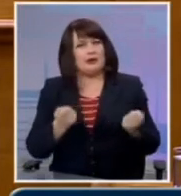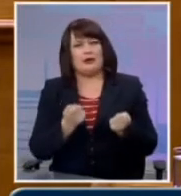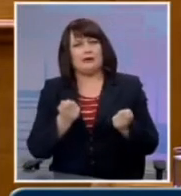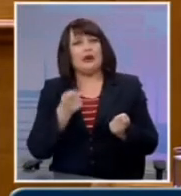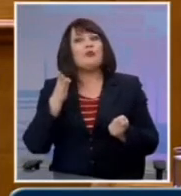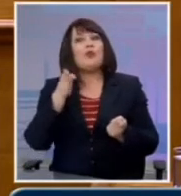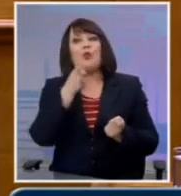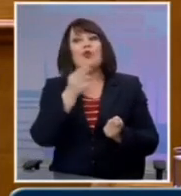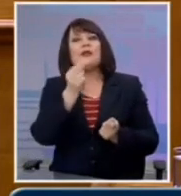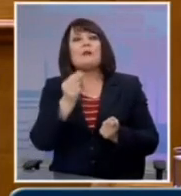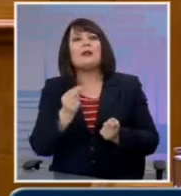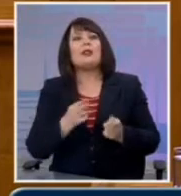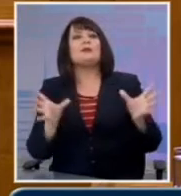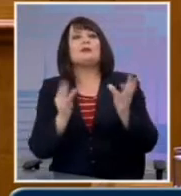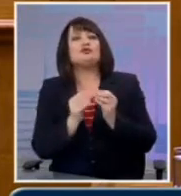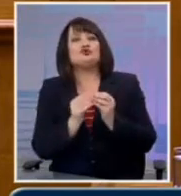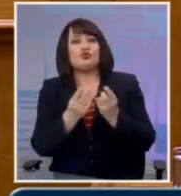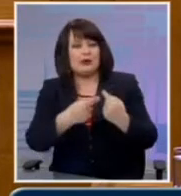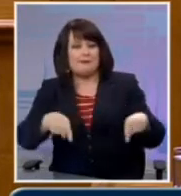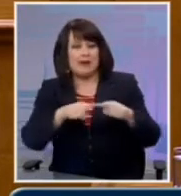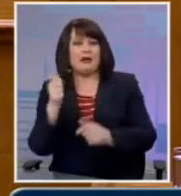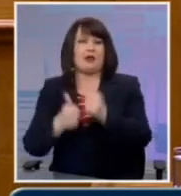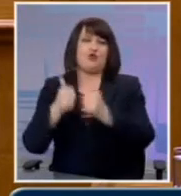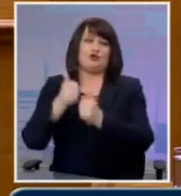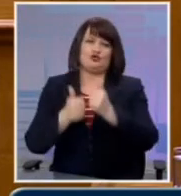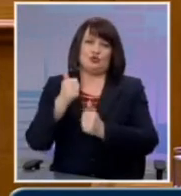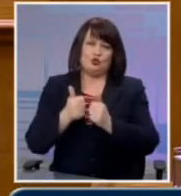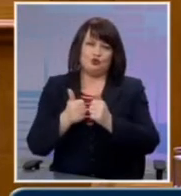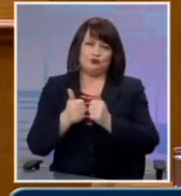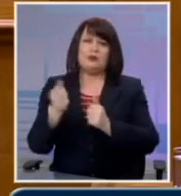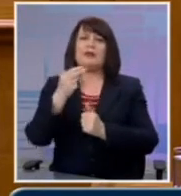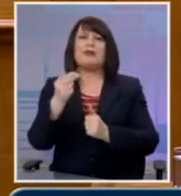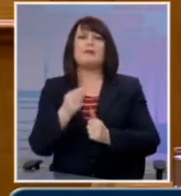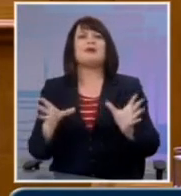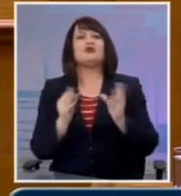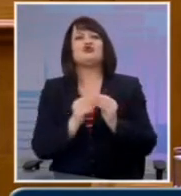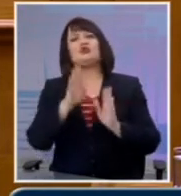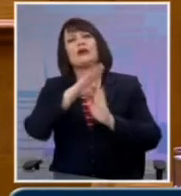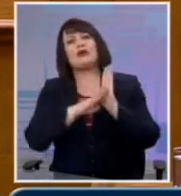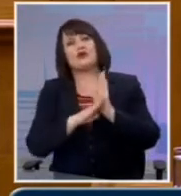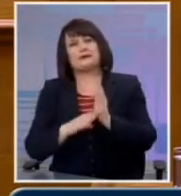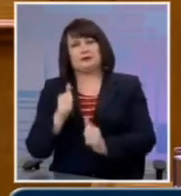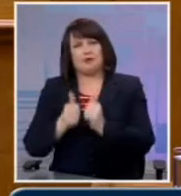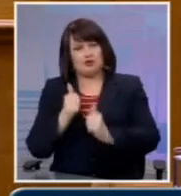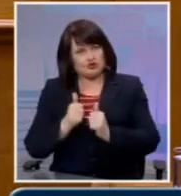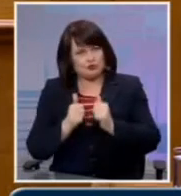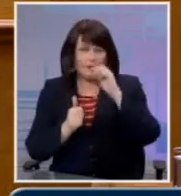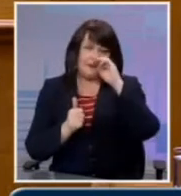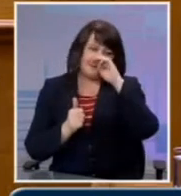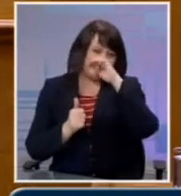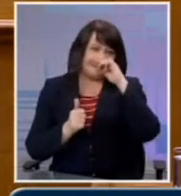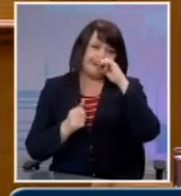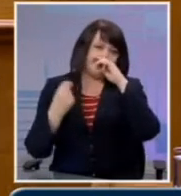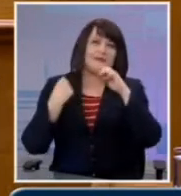ελέγχου στα ζητήματα του ανταγωνισμού, στα ζητήματα των κανόνων του ανταγωνισμού, στη ΔΕ